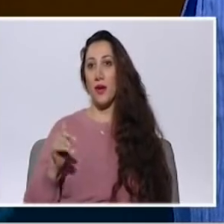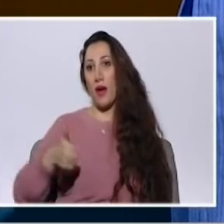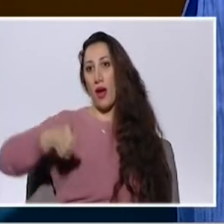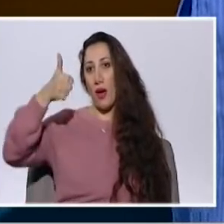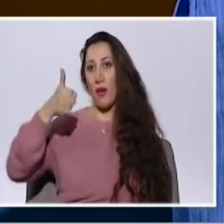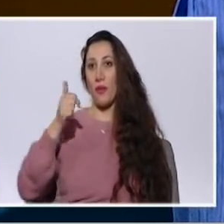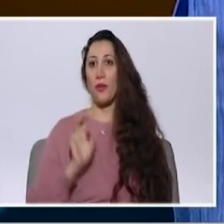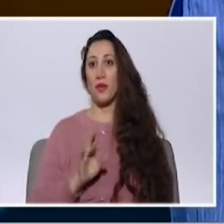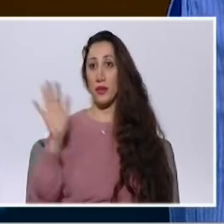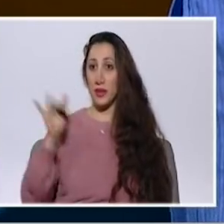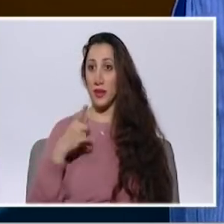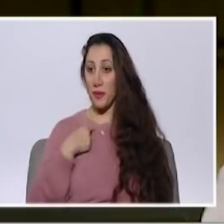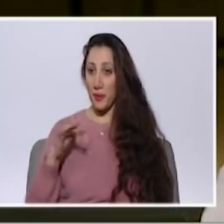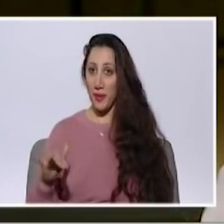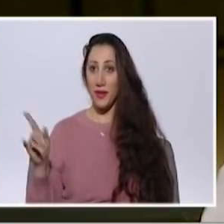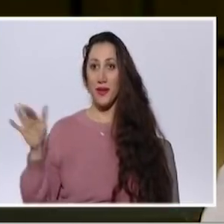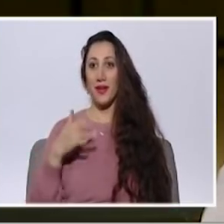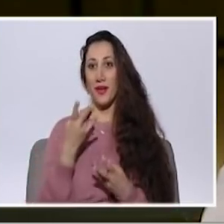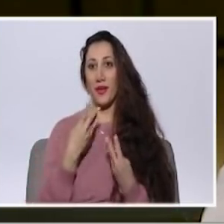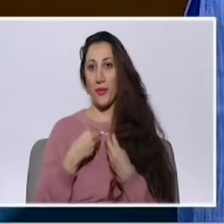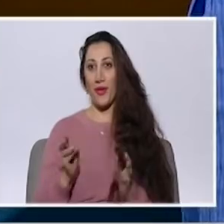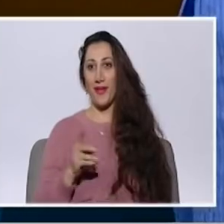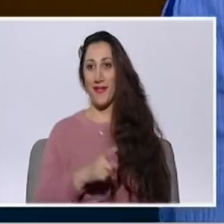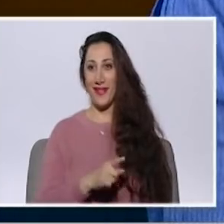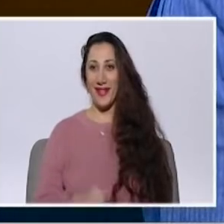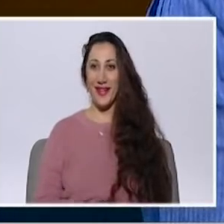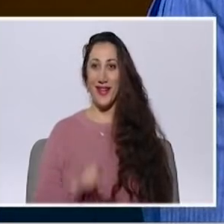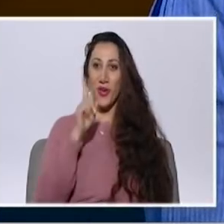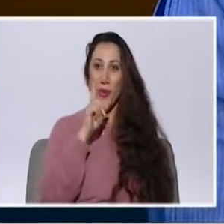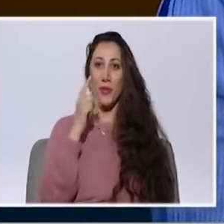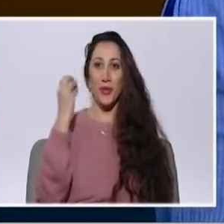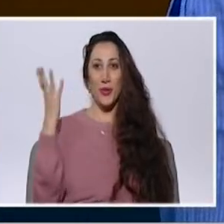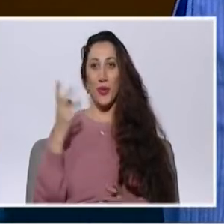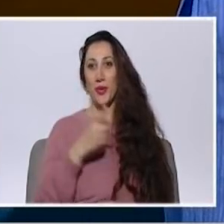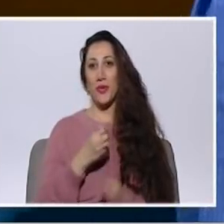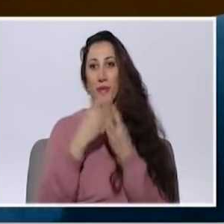فاللي يحتوي بنتي ماشي. يا ام نور نورتين، الله يخليك، ربنا يخليك